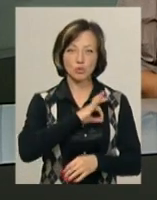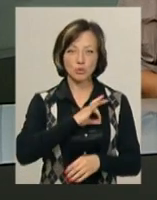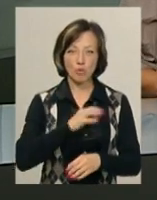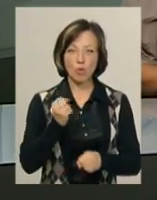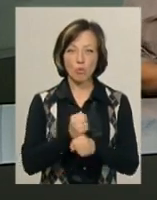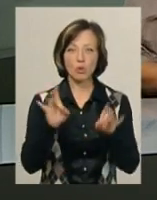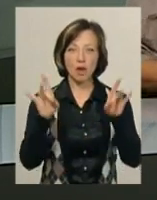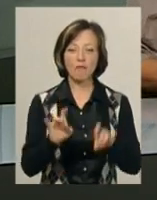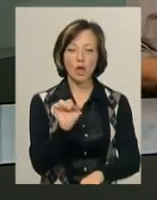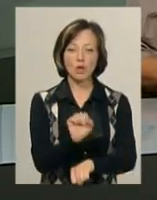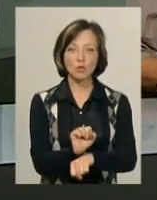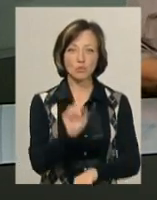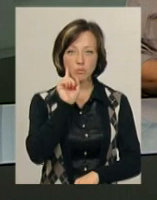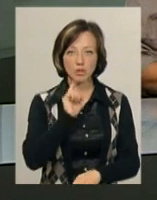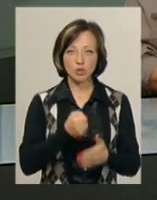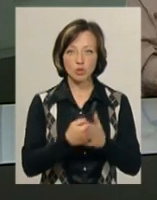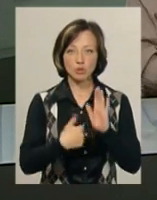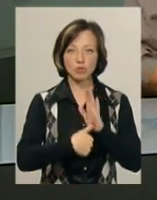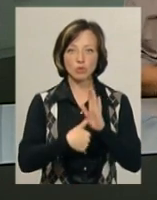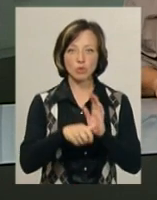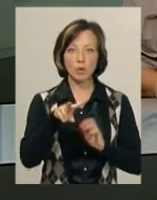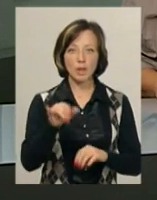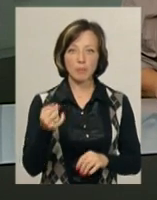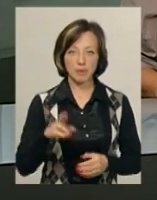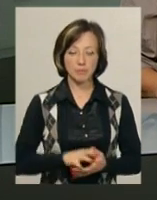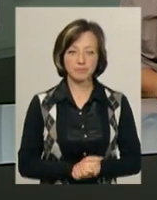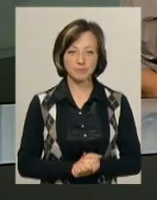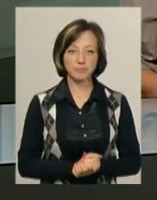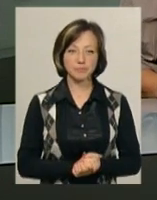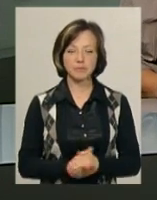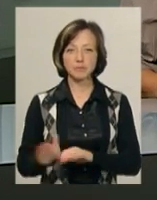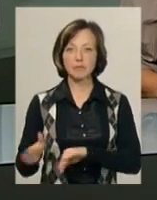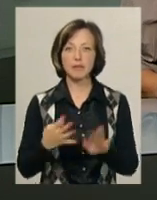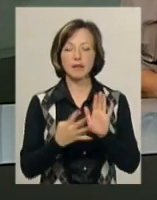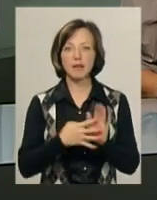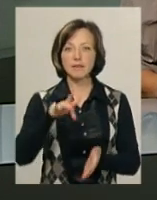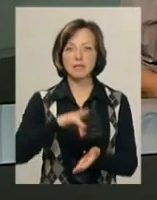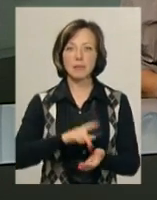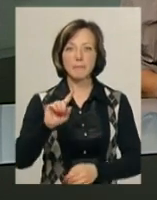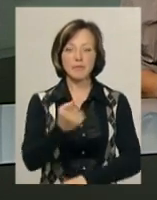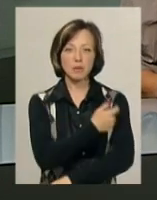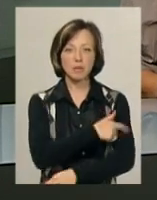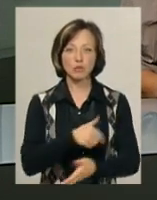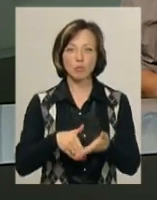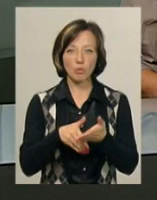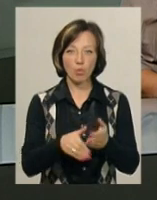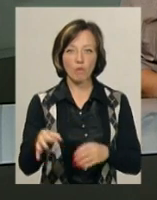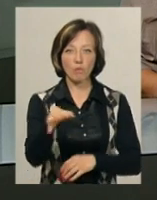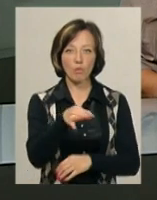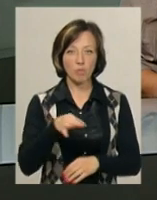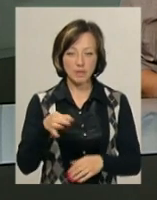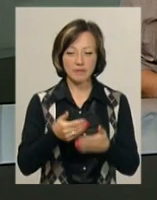роботу кафе-бару призупинили до 6 липня. 9 центрів первинної медико-санітарної допомоги в